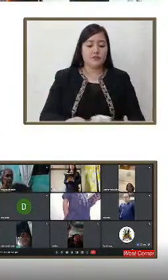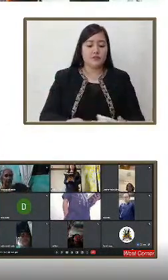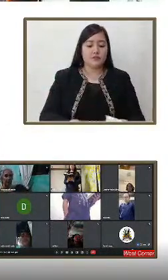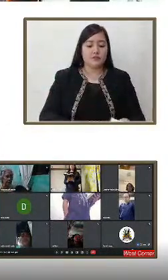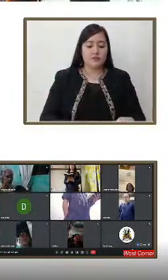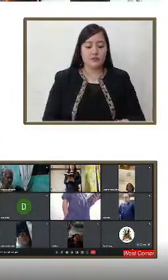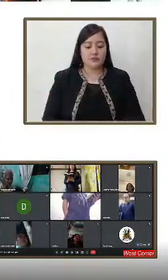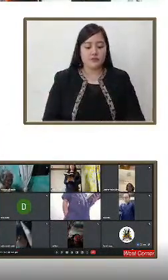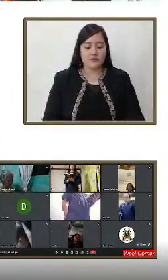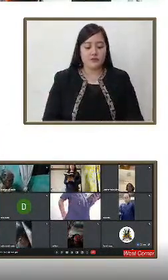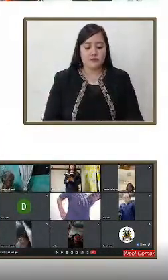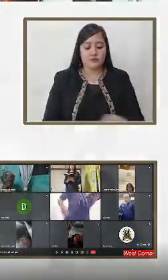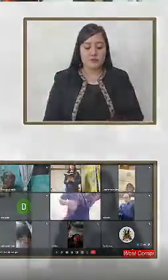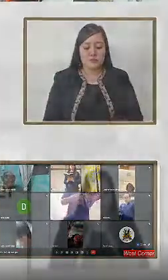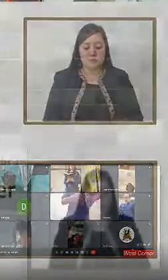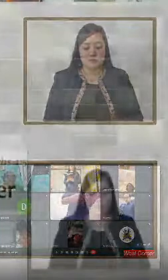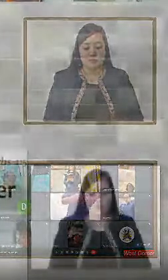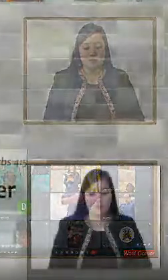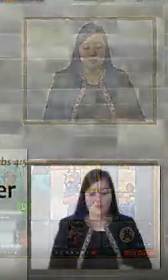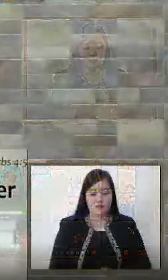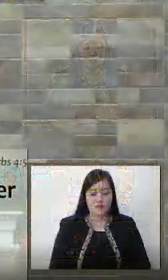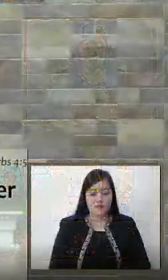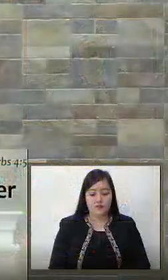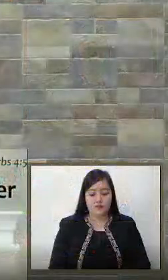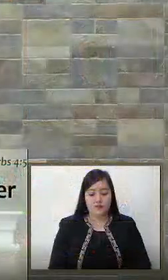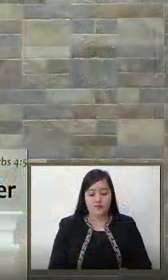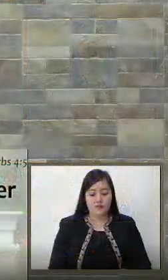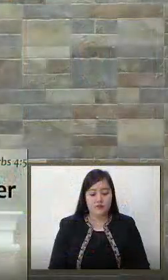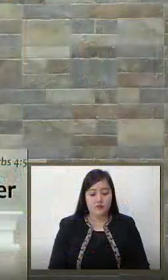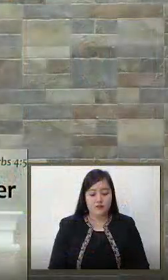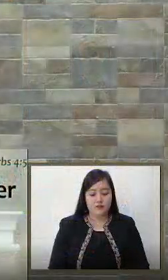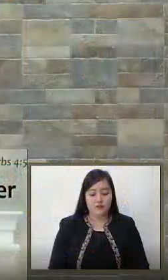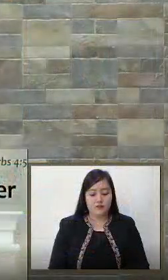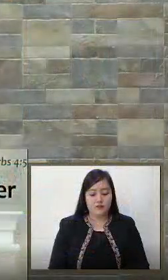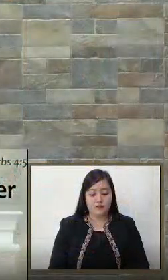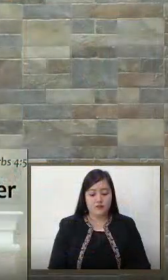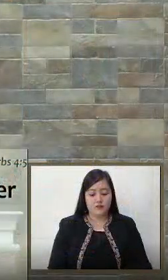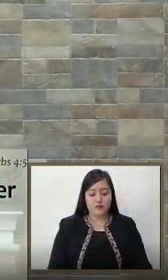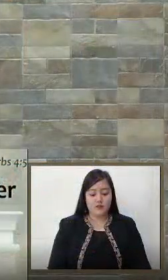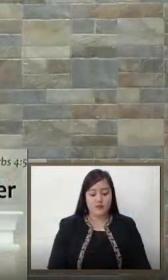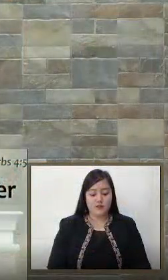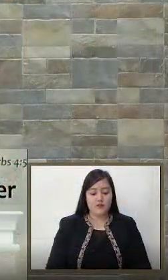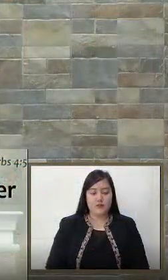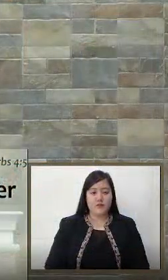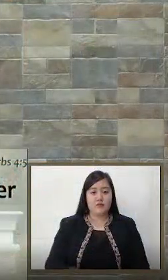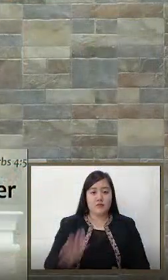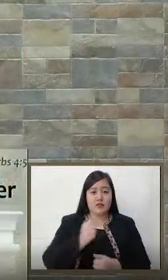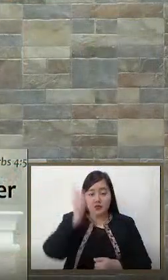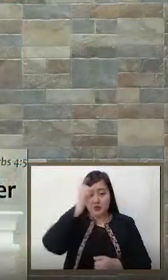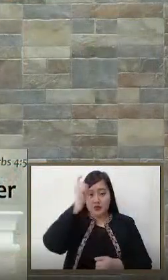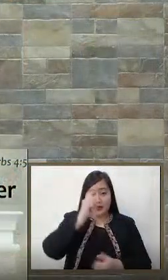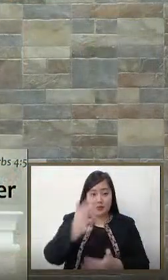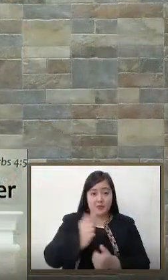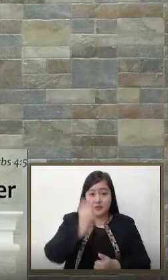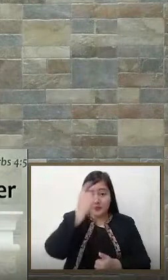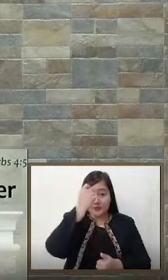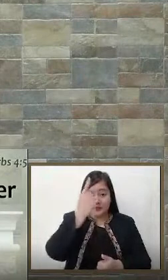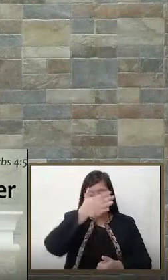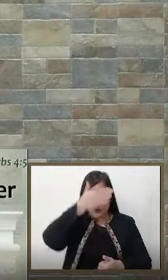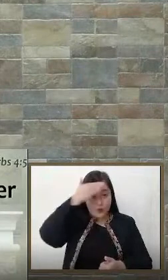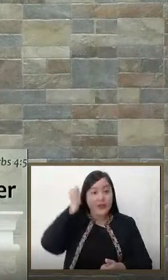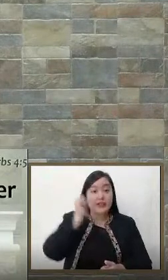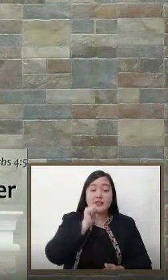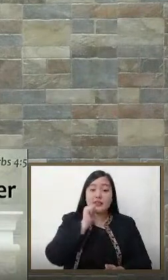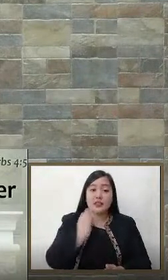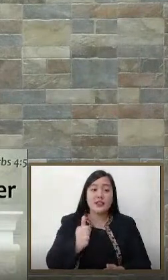the Bible says, get wisdom. Get understanding. Forget it not, neither